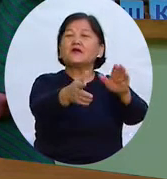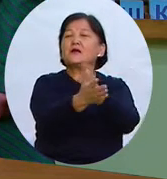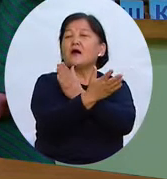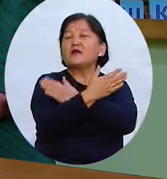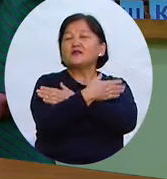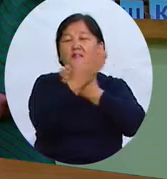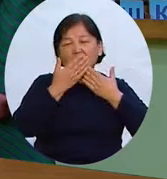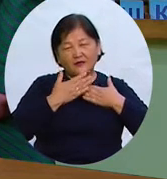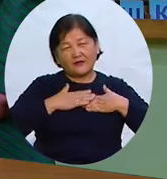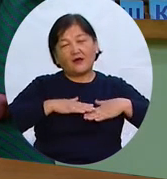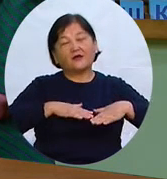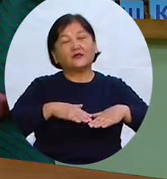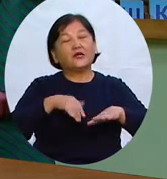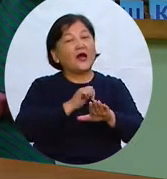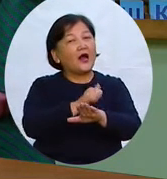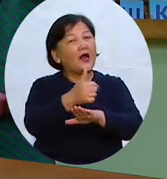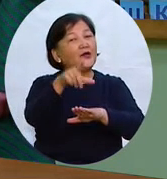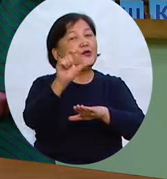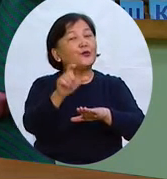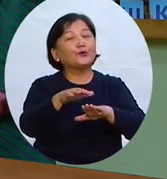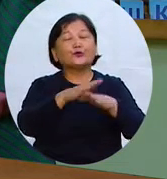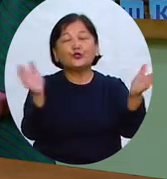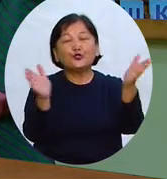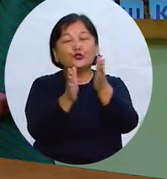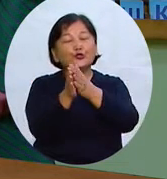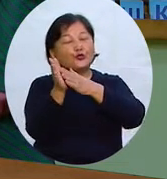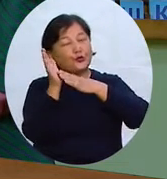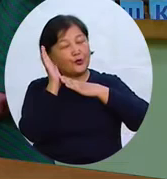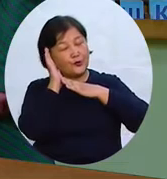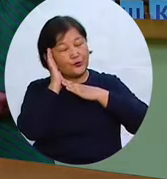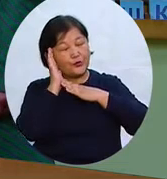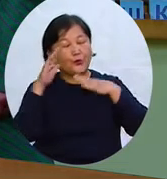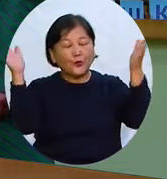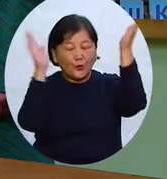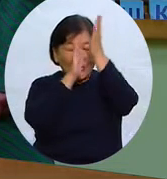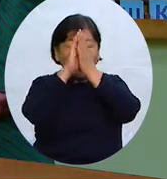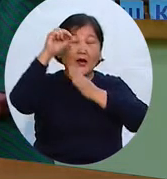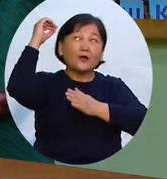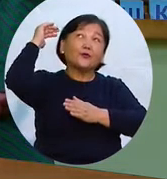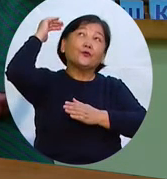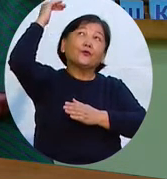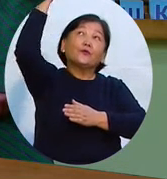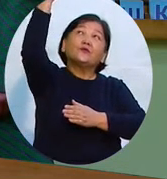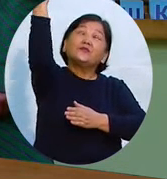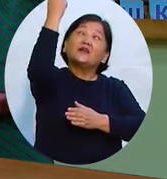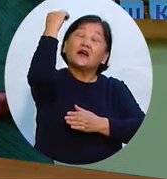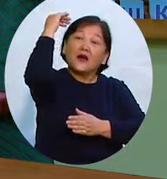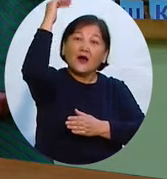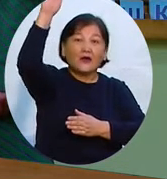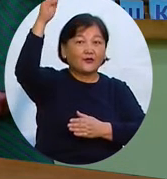аяны хүн талдан гонно. Гүн харанхууд тэнгэрийн задас, гүн зэр шиг сунаан